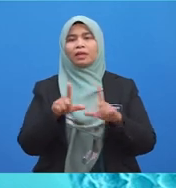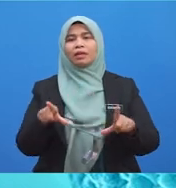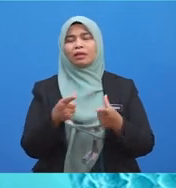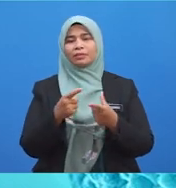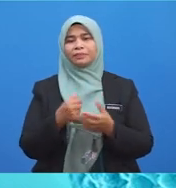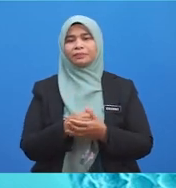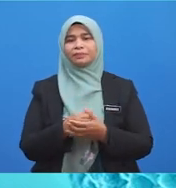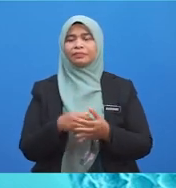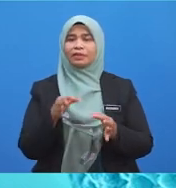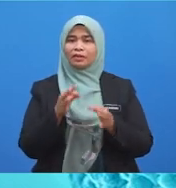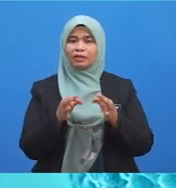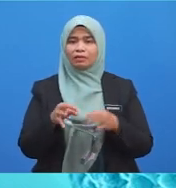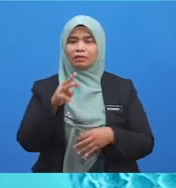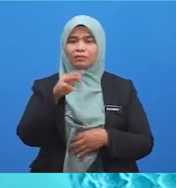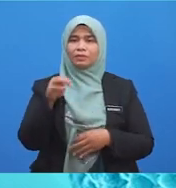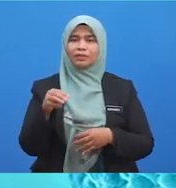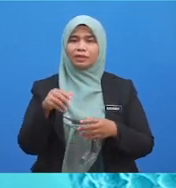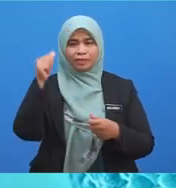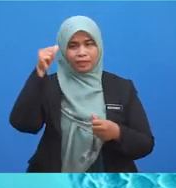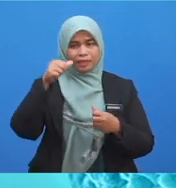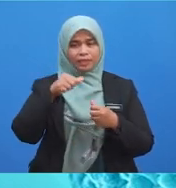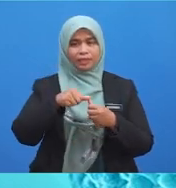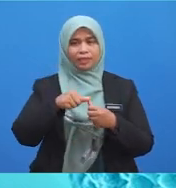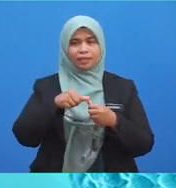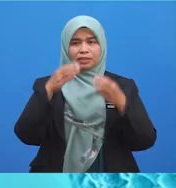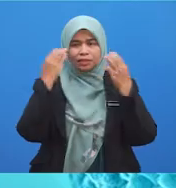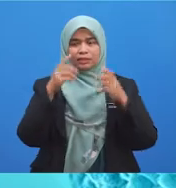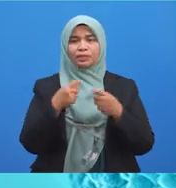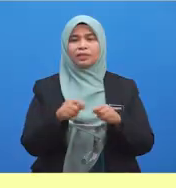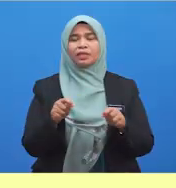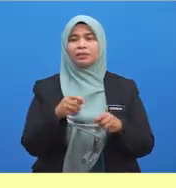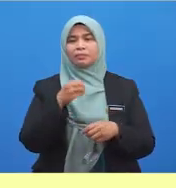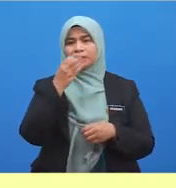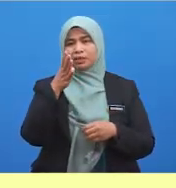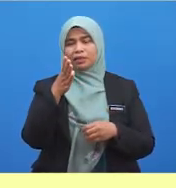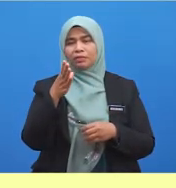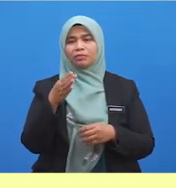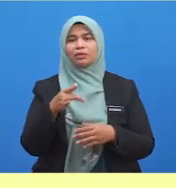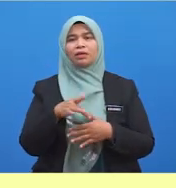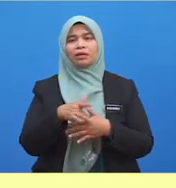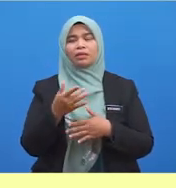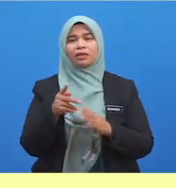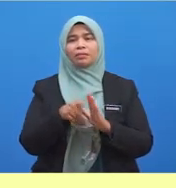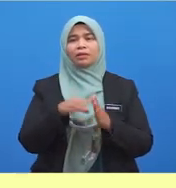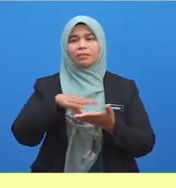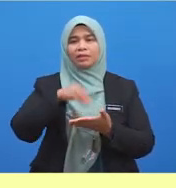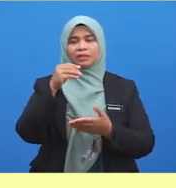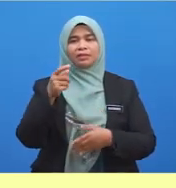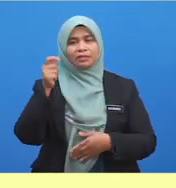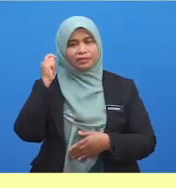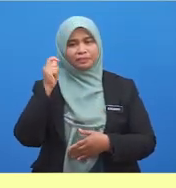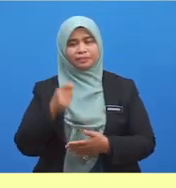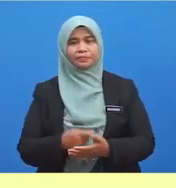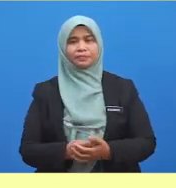cikgu telah menyebutnya di awal pembelajaran kita tadi. Proses meiosis ini